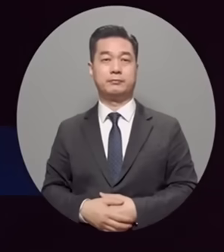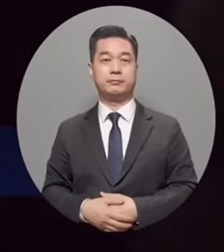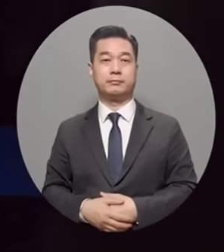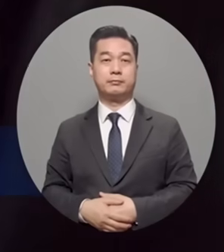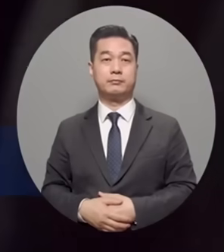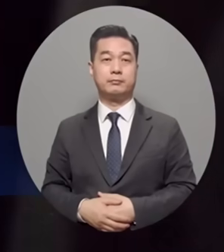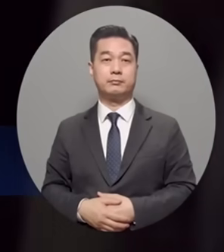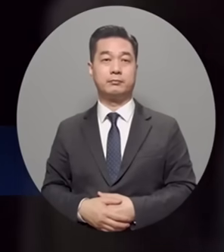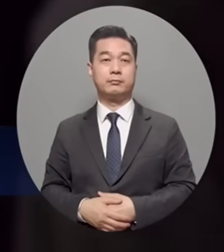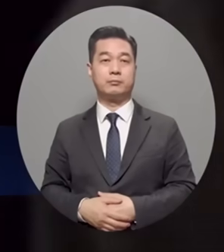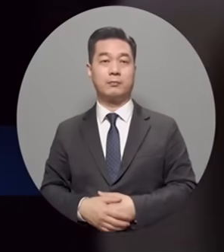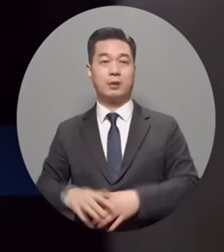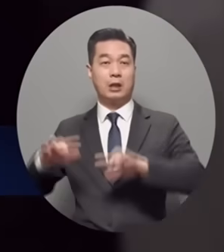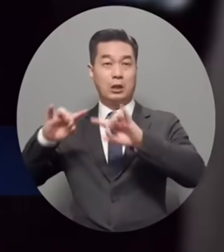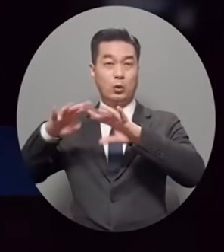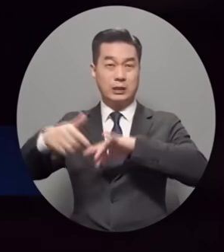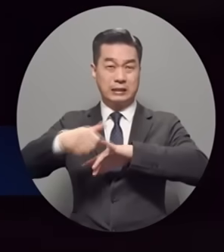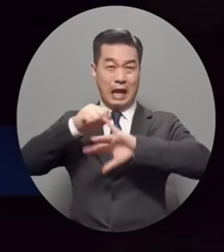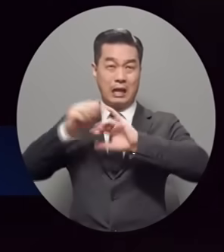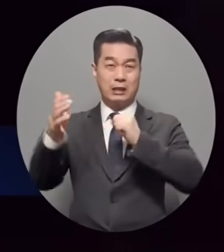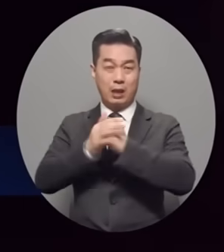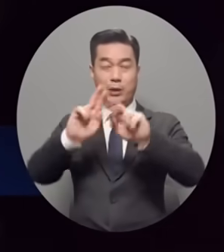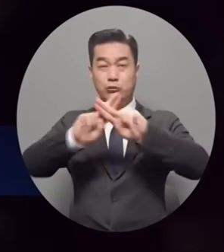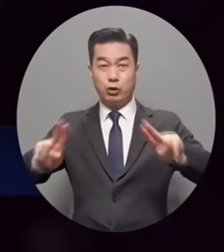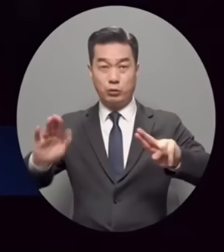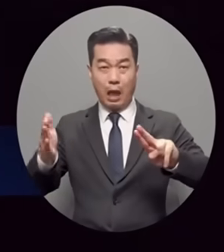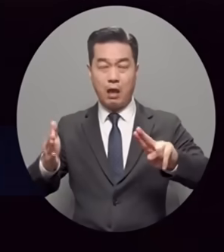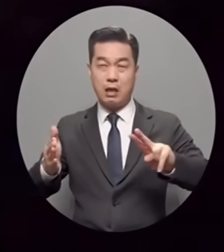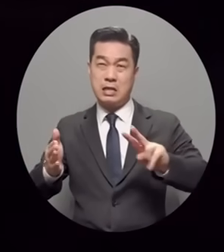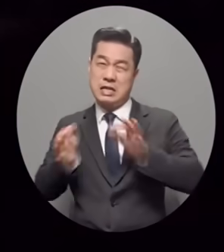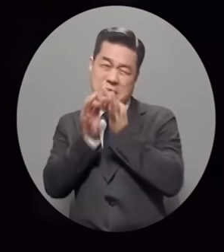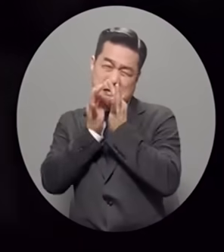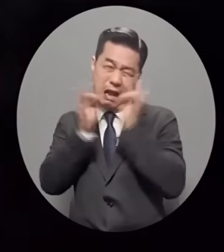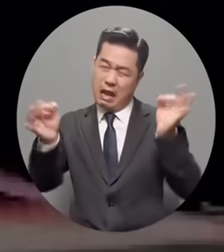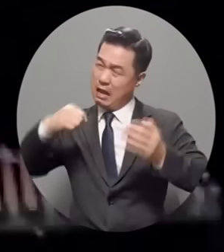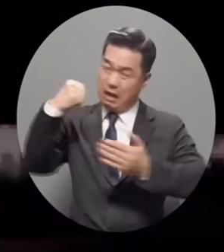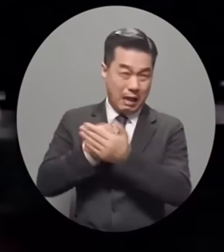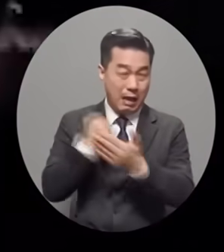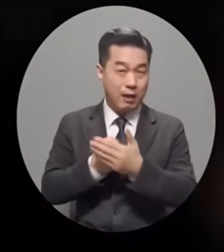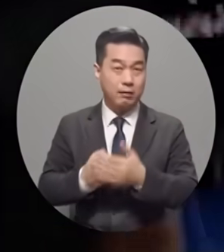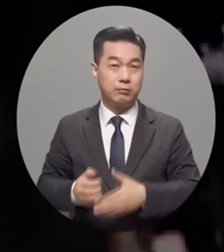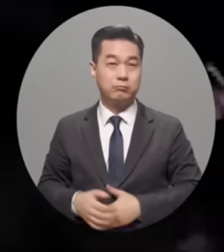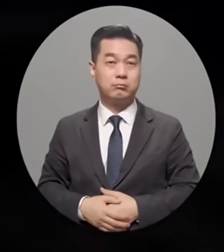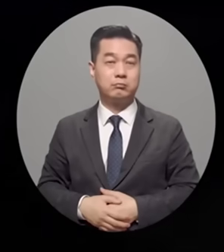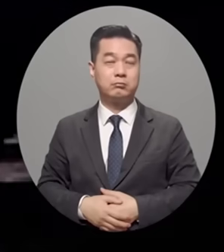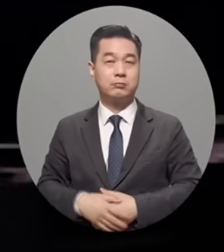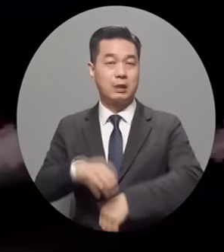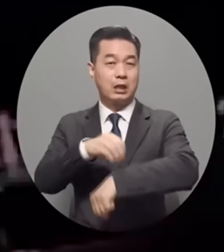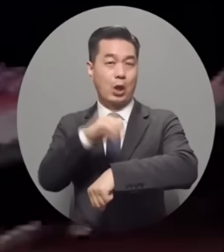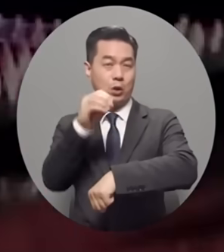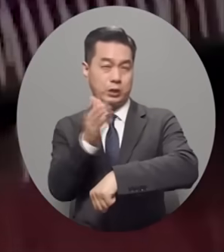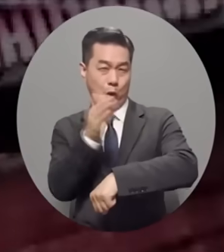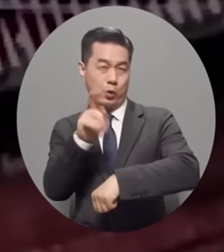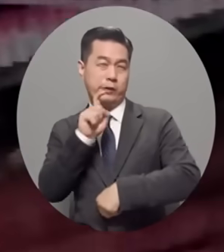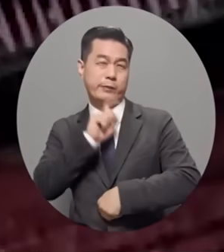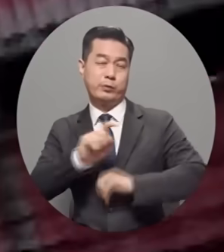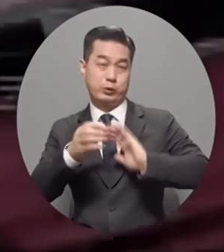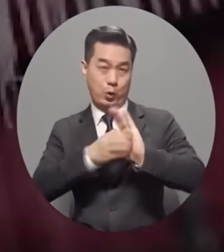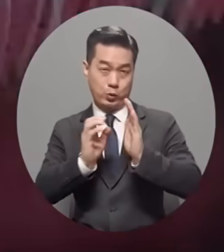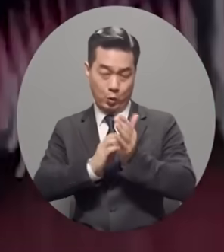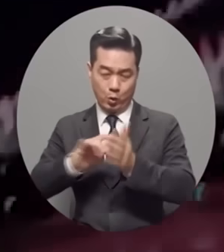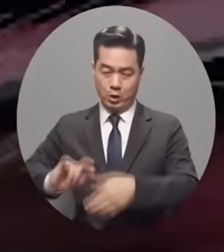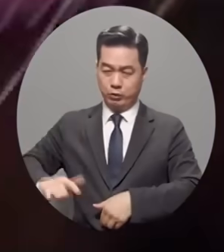인해 취소되었습니다. 오늘 0시 전후로 10분간 예정됐던 새해 카운트다운과